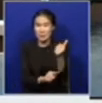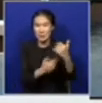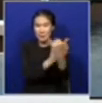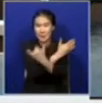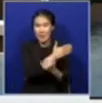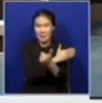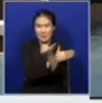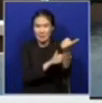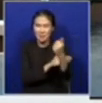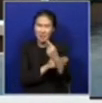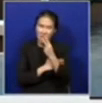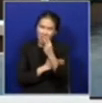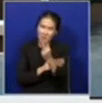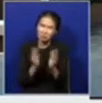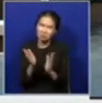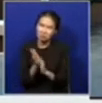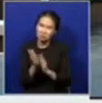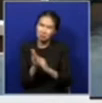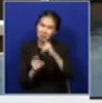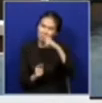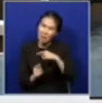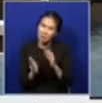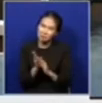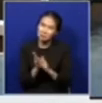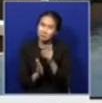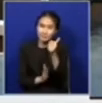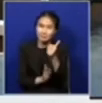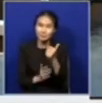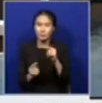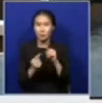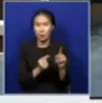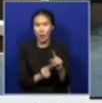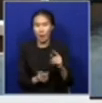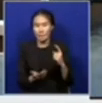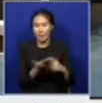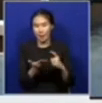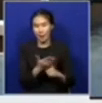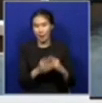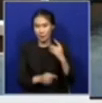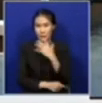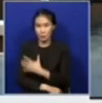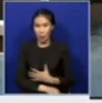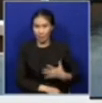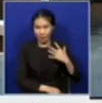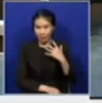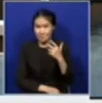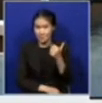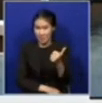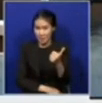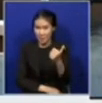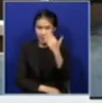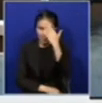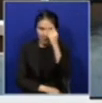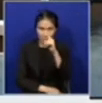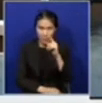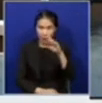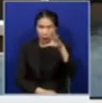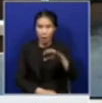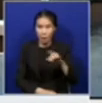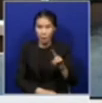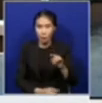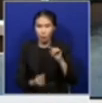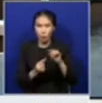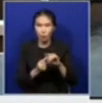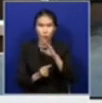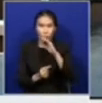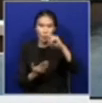ายระบบประกันสุขภาพที่เข้มแข็งส่วนหนึ่งเกิดจากการที่ประเท